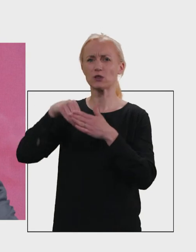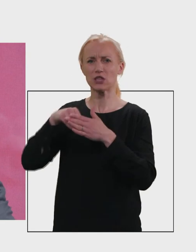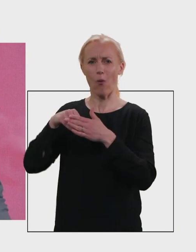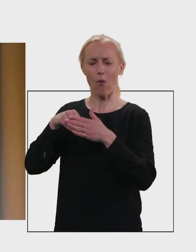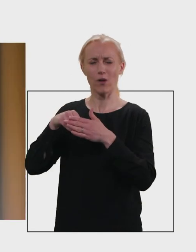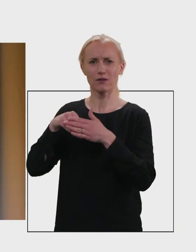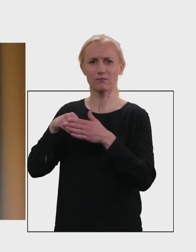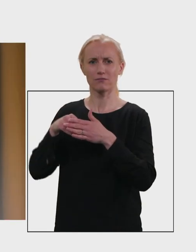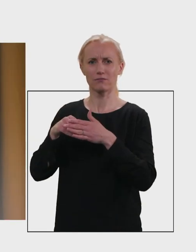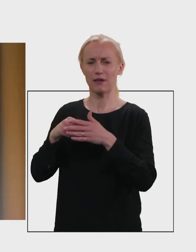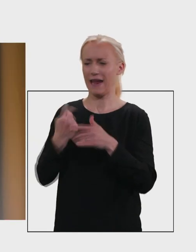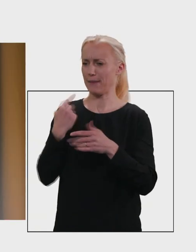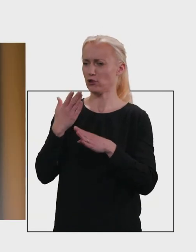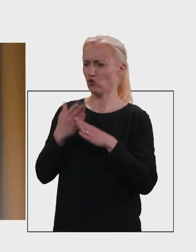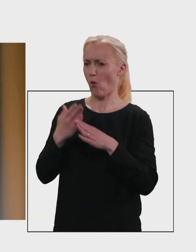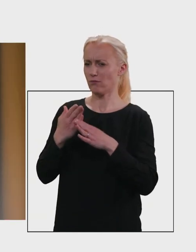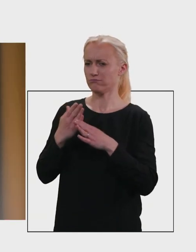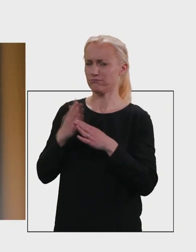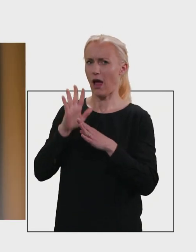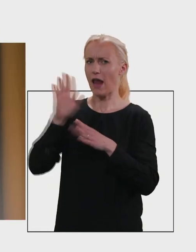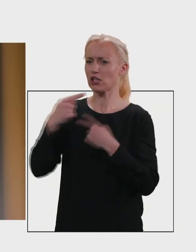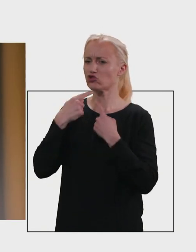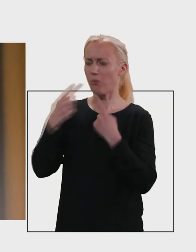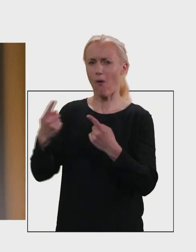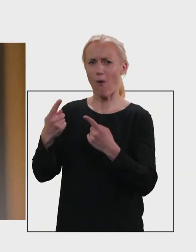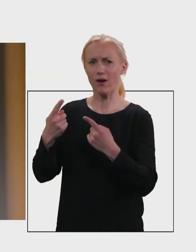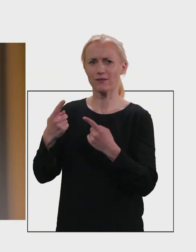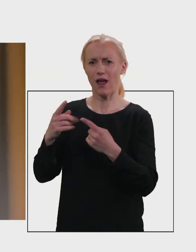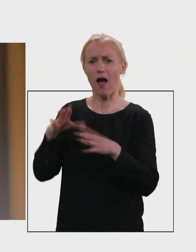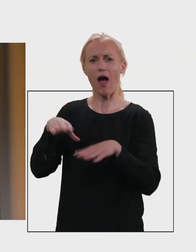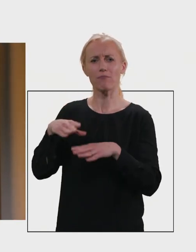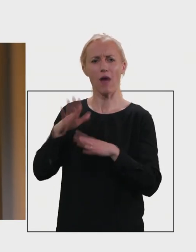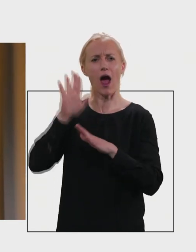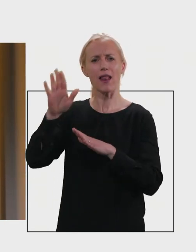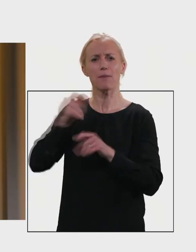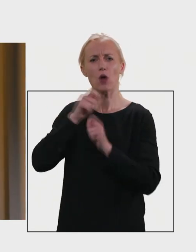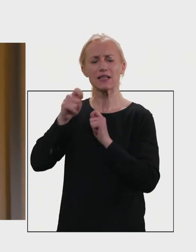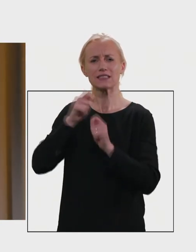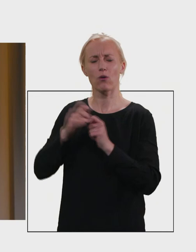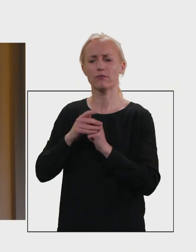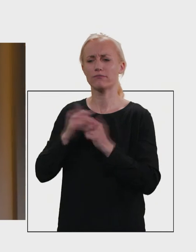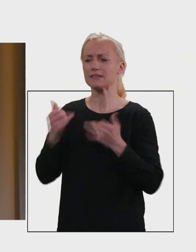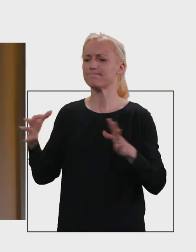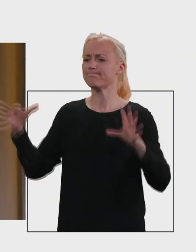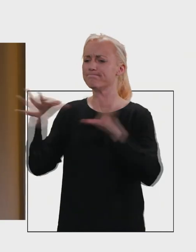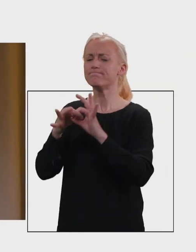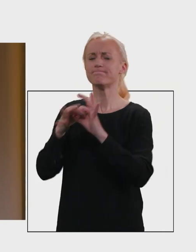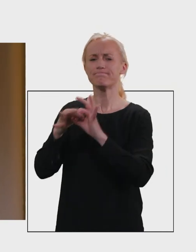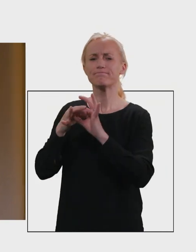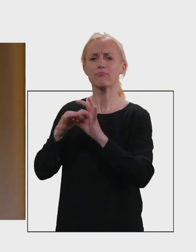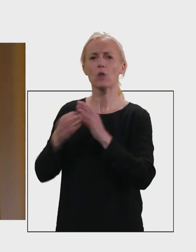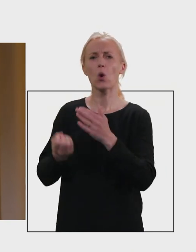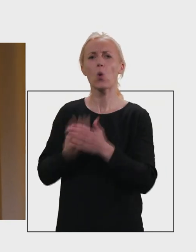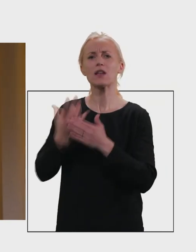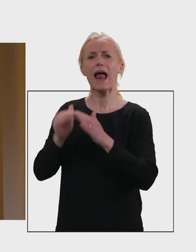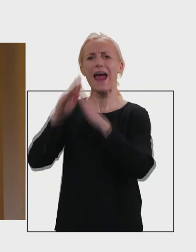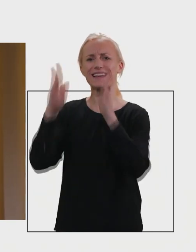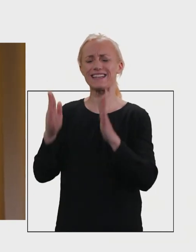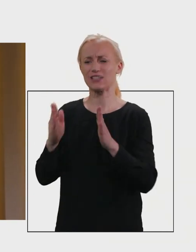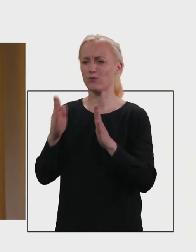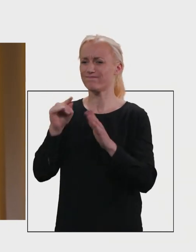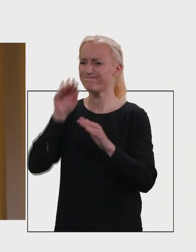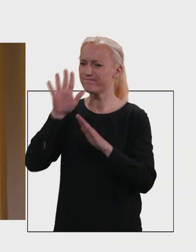schon angesprochen in der Anmoderation. Wir beziehen das jetzt mal auf die kulturellen Einrichtungen. Wie gut funktioniert